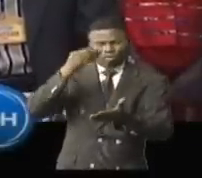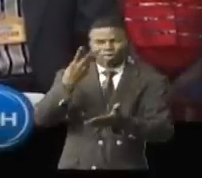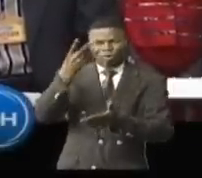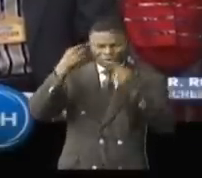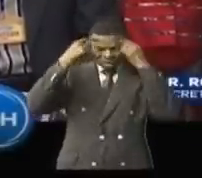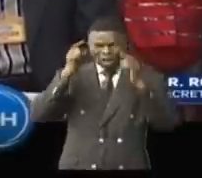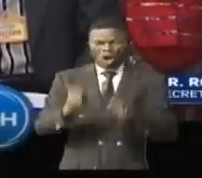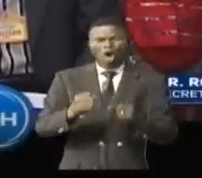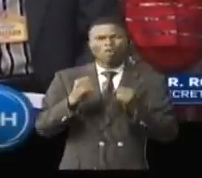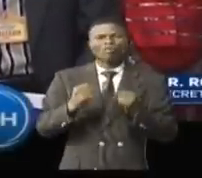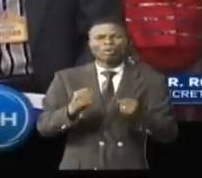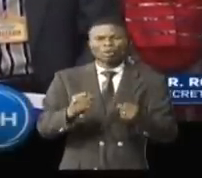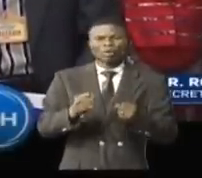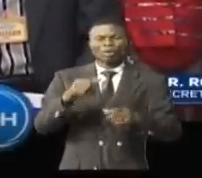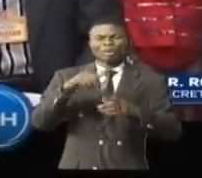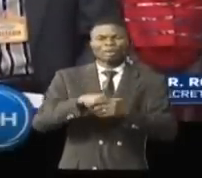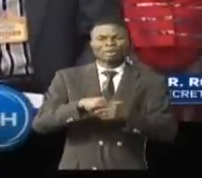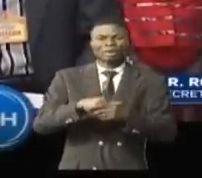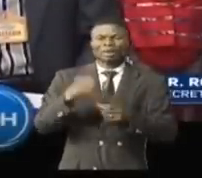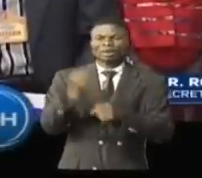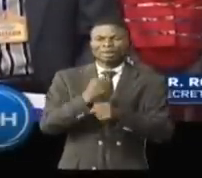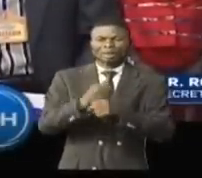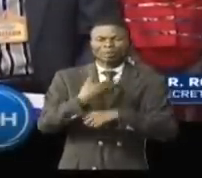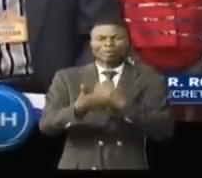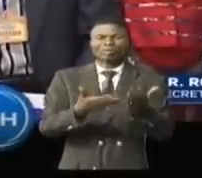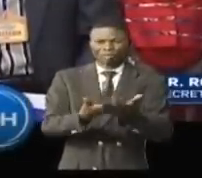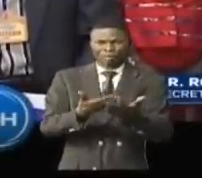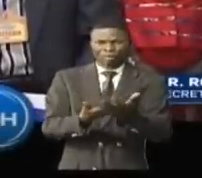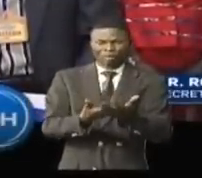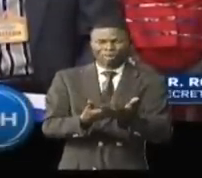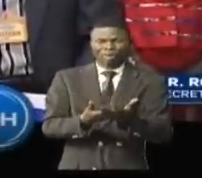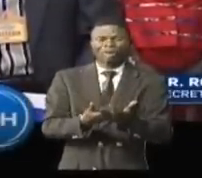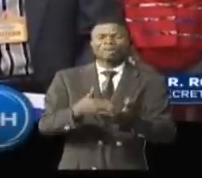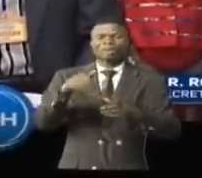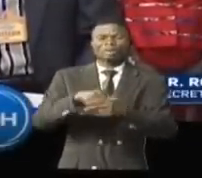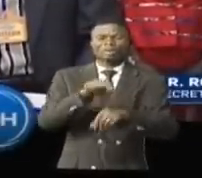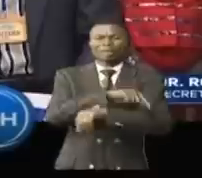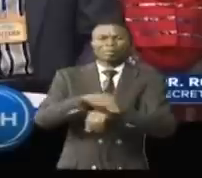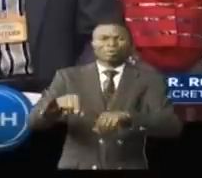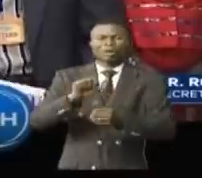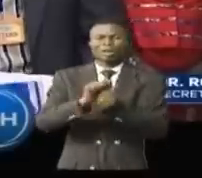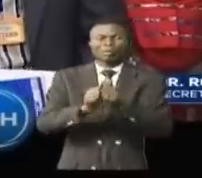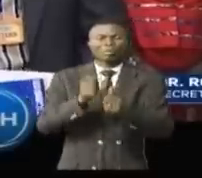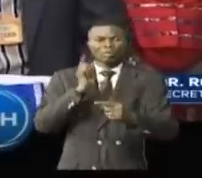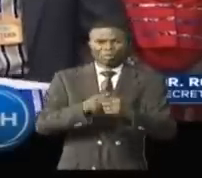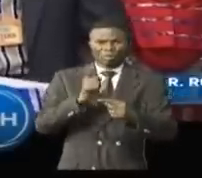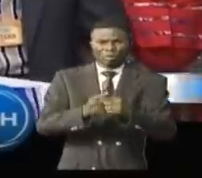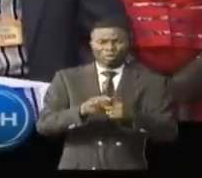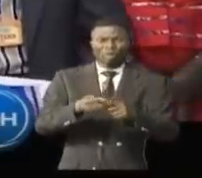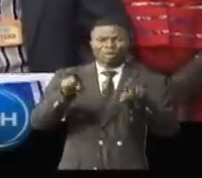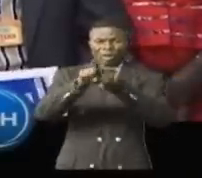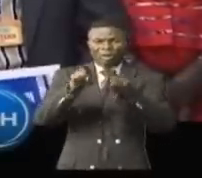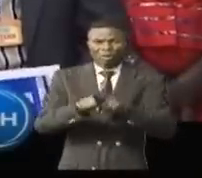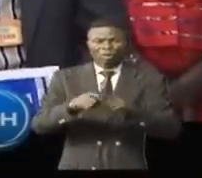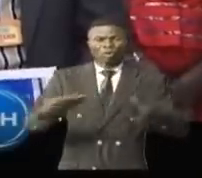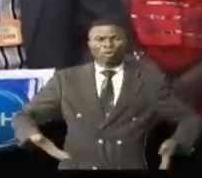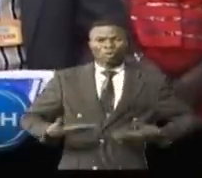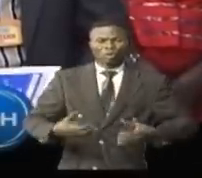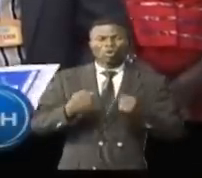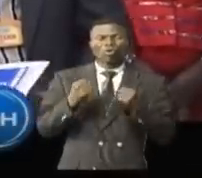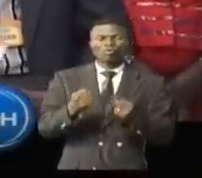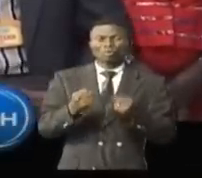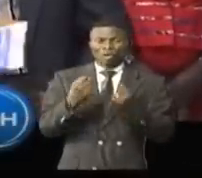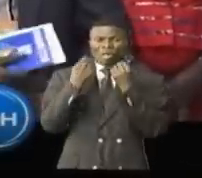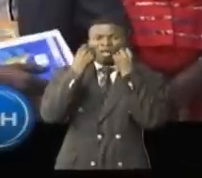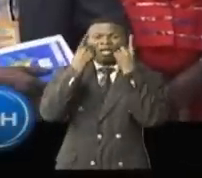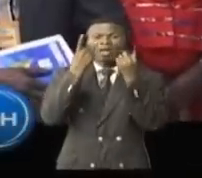détermination majeure, nonobstant tout ce qui peut y avoir comme difficulté. Nous sommes aussi agréablement surpris